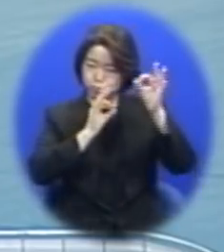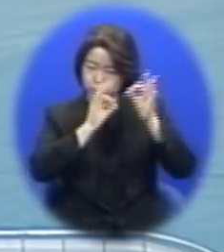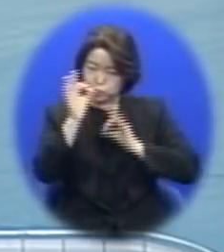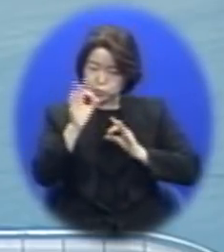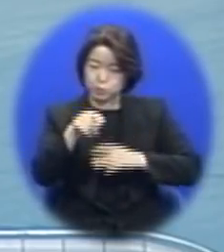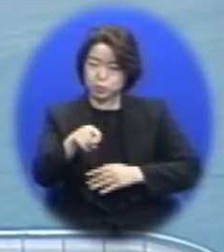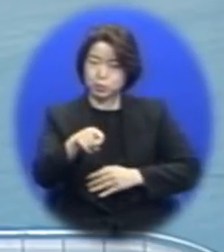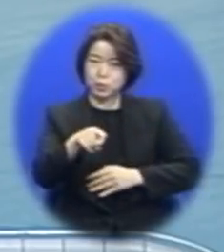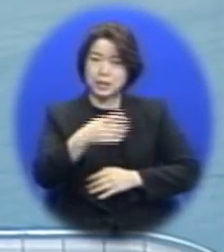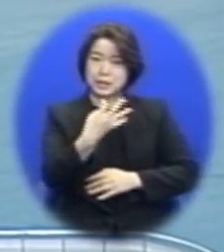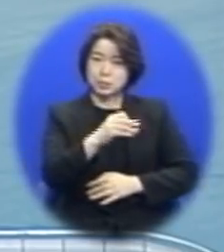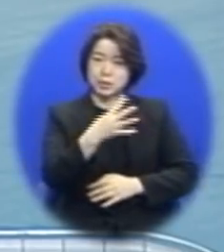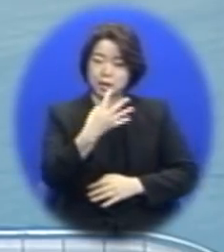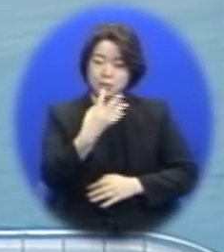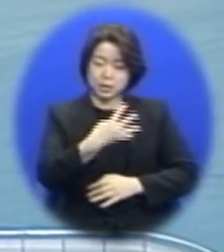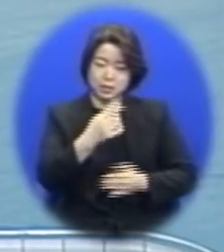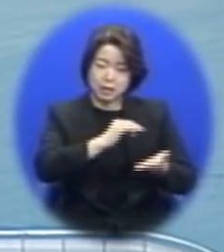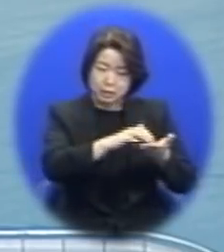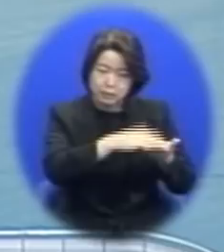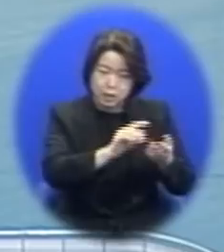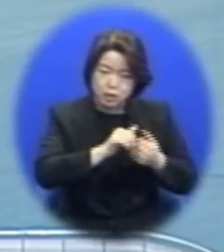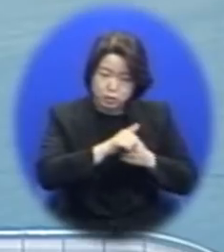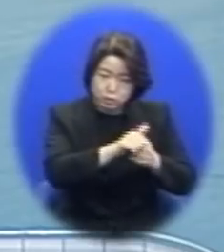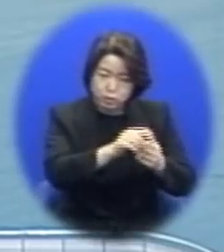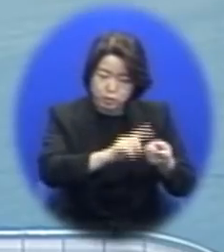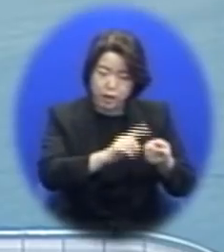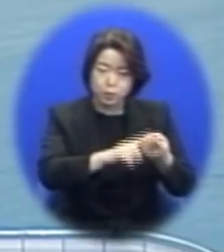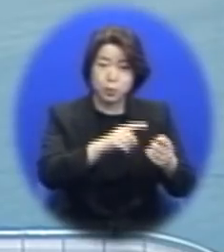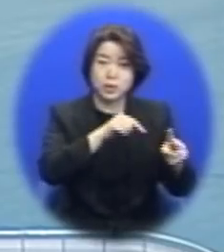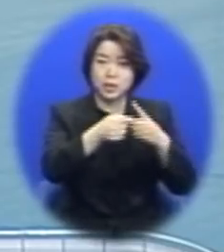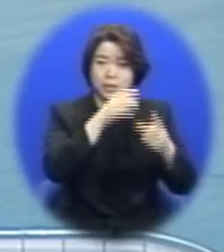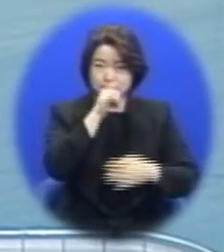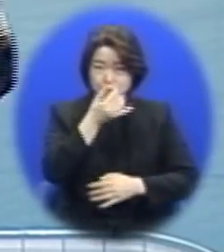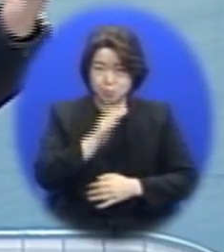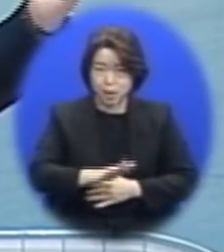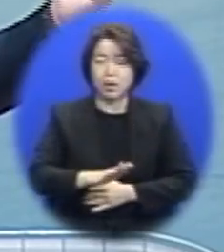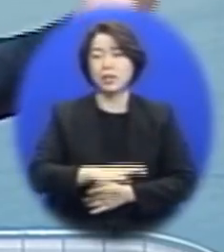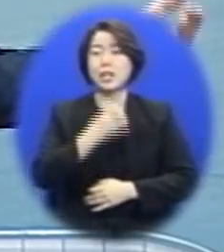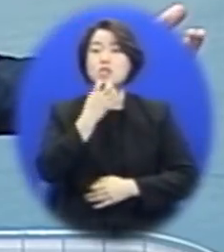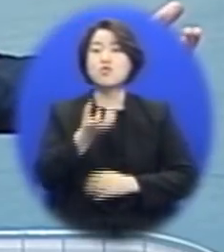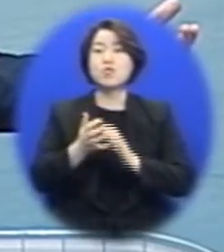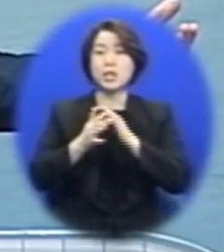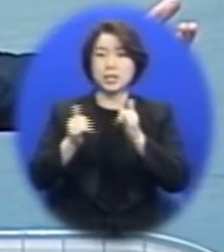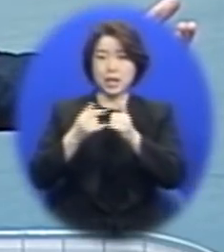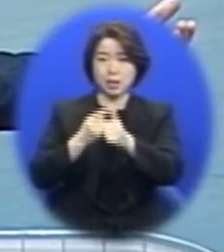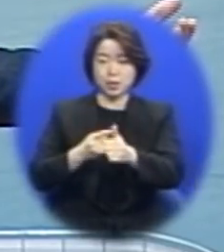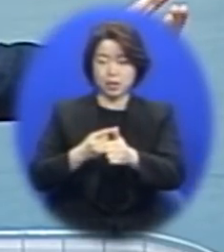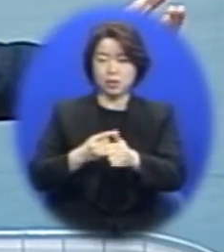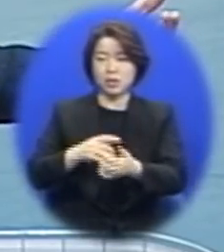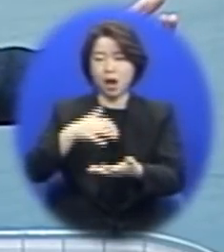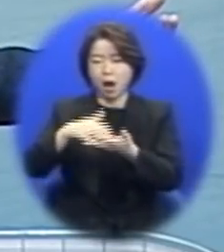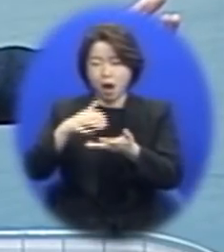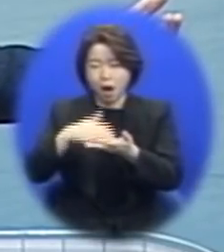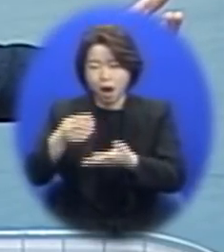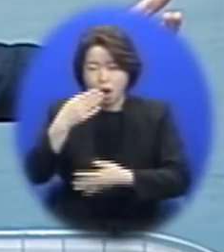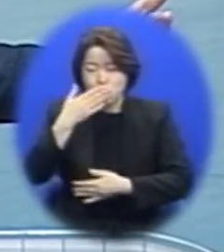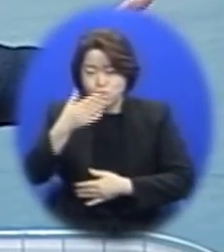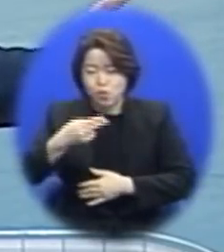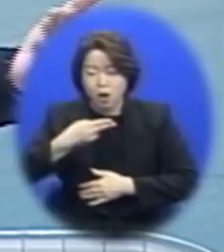문화에 익숙한 사람들은 14만 4천 명 그러면 셀 수 없이 많은 사람이구나, 그런